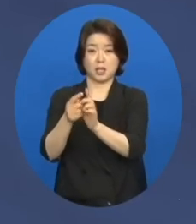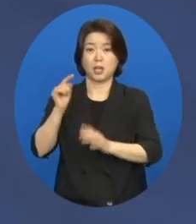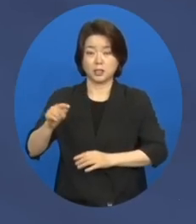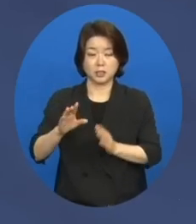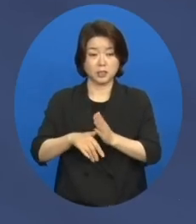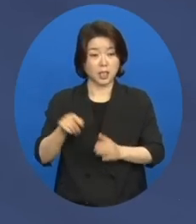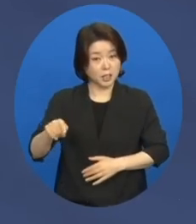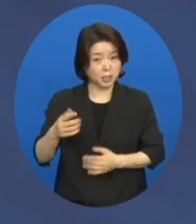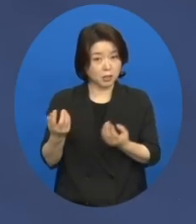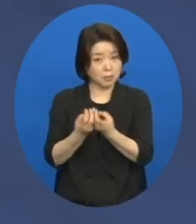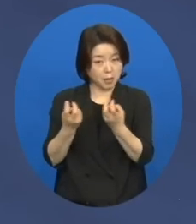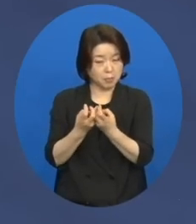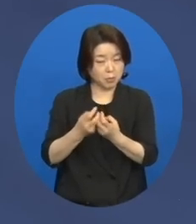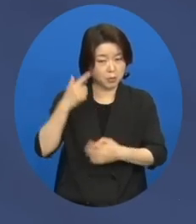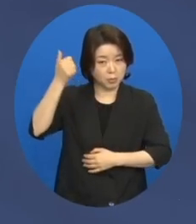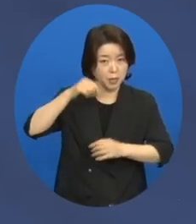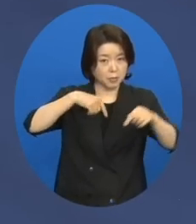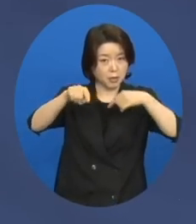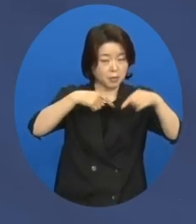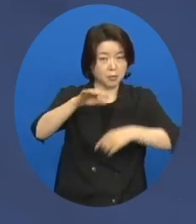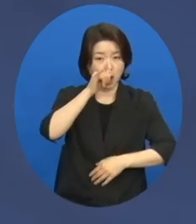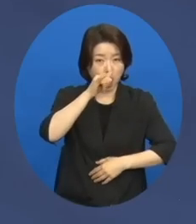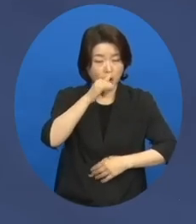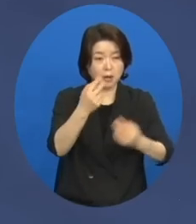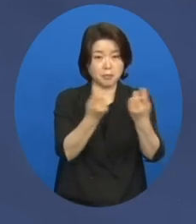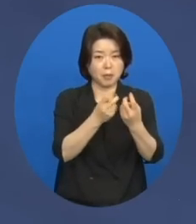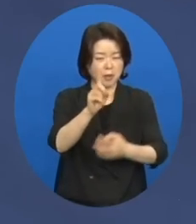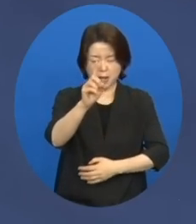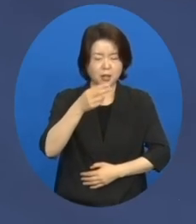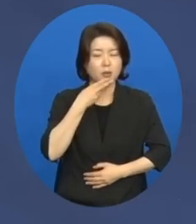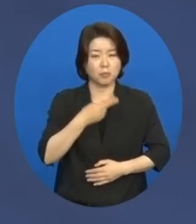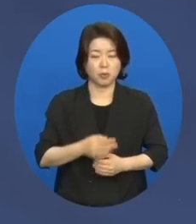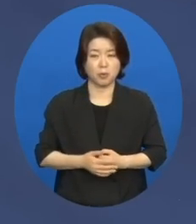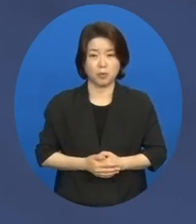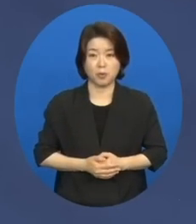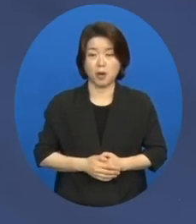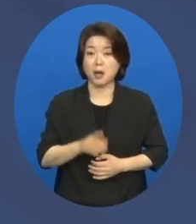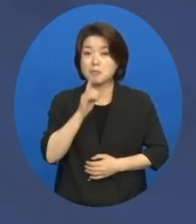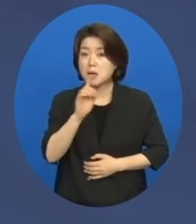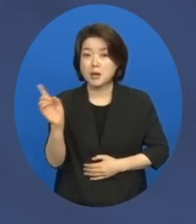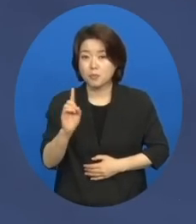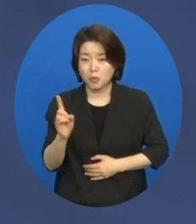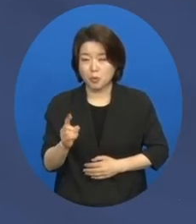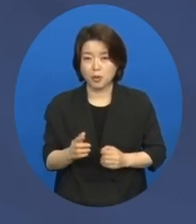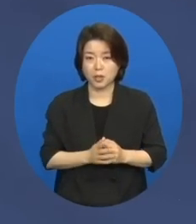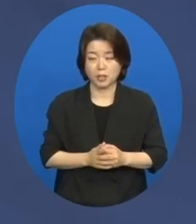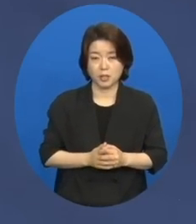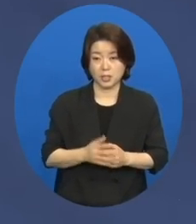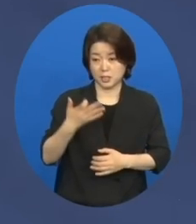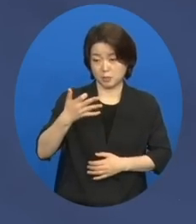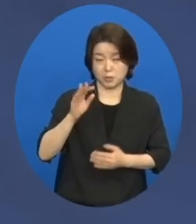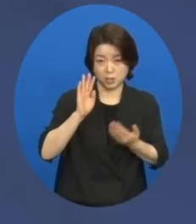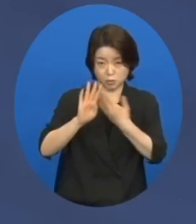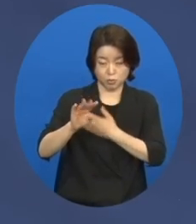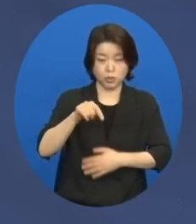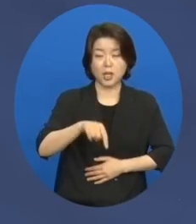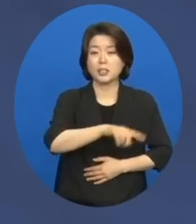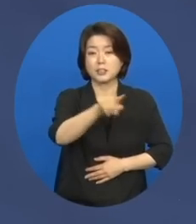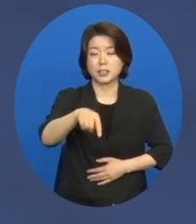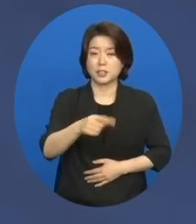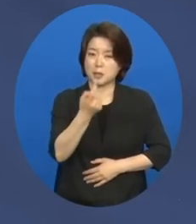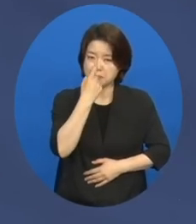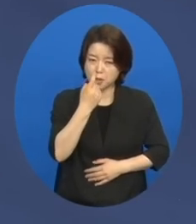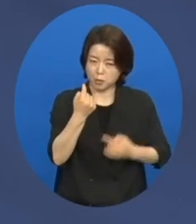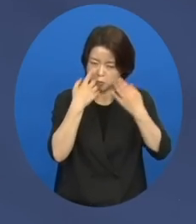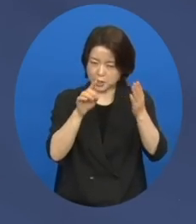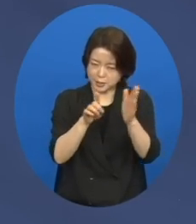너희가 이런 방법으로 목회를 해라, 딴 방법을 얘기 안 하시고요. 뭐라고 말씀한지 아세요? 14절 이후에 그러나 너는 배우고 확신한